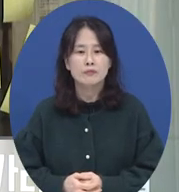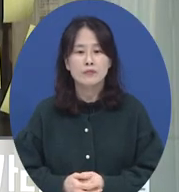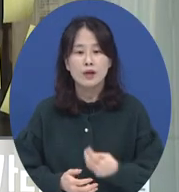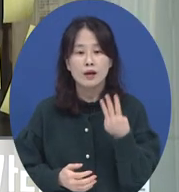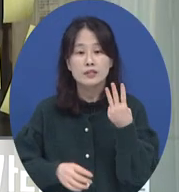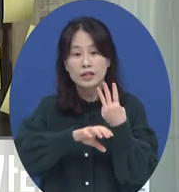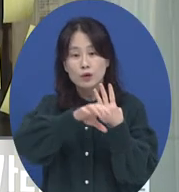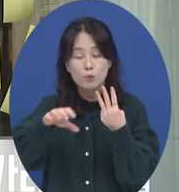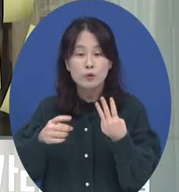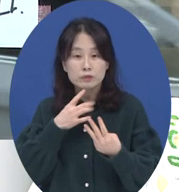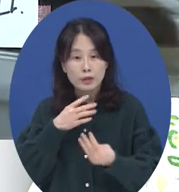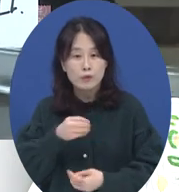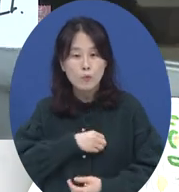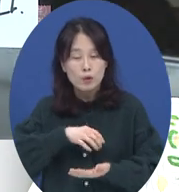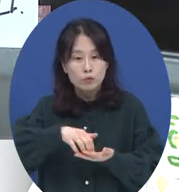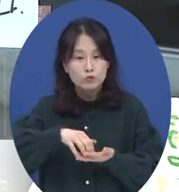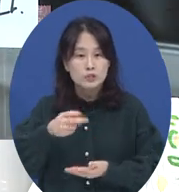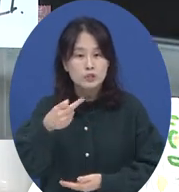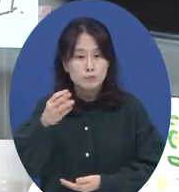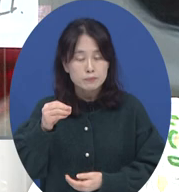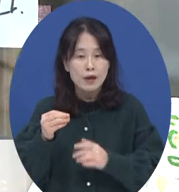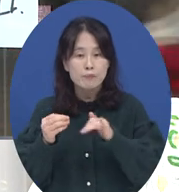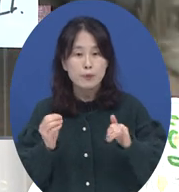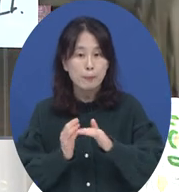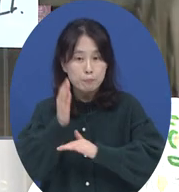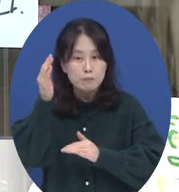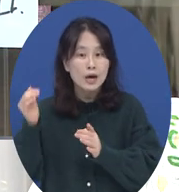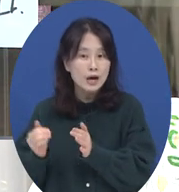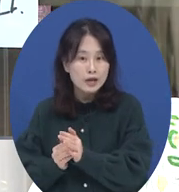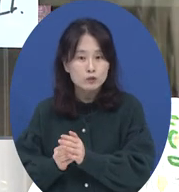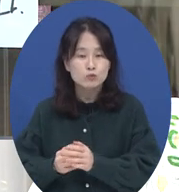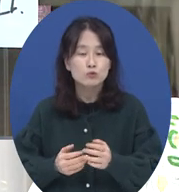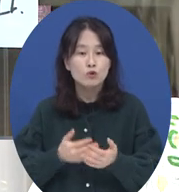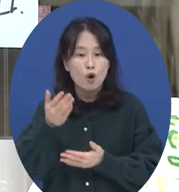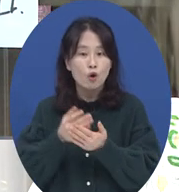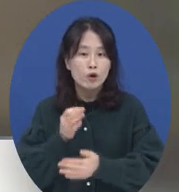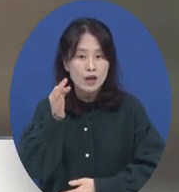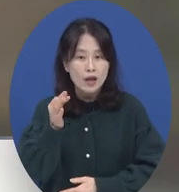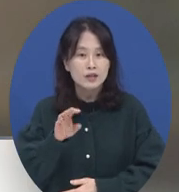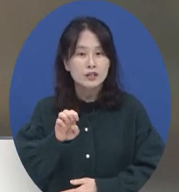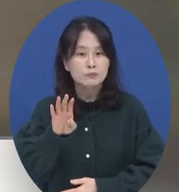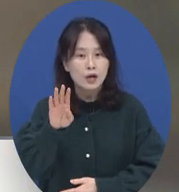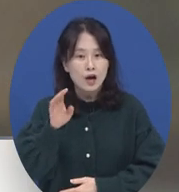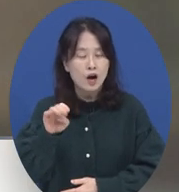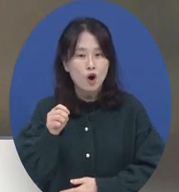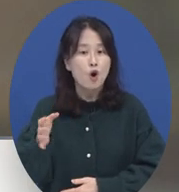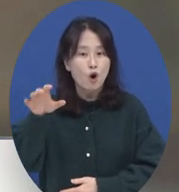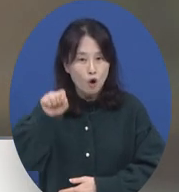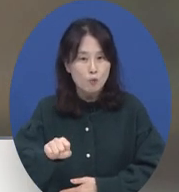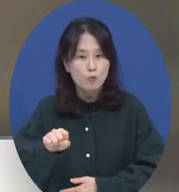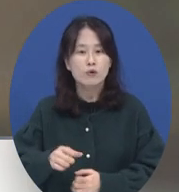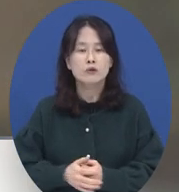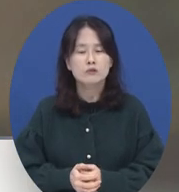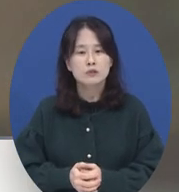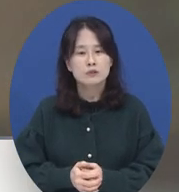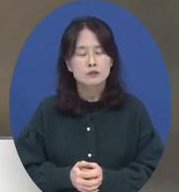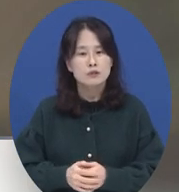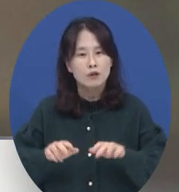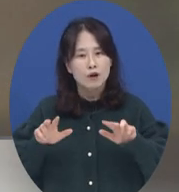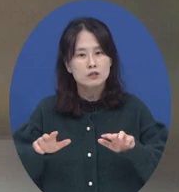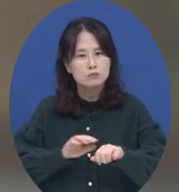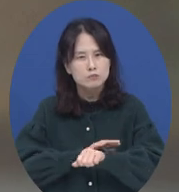3개 지역에서만 회원 수 12만 명을 넘어섰고, 거래액은 44억 원을 기록하는 등 초기